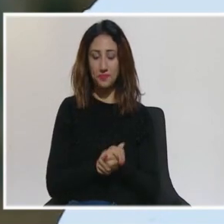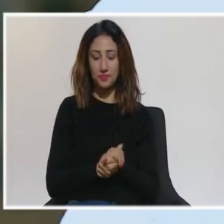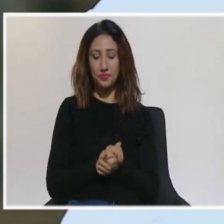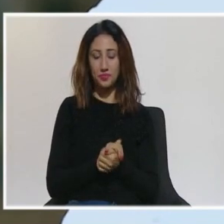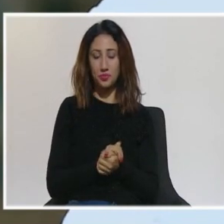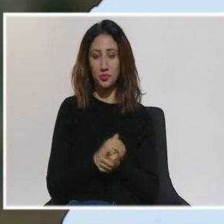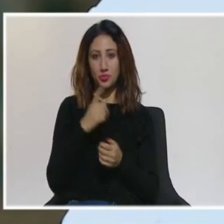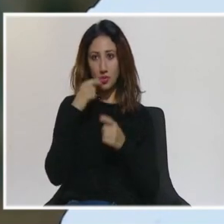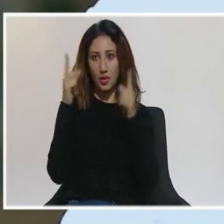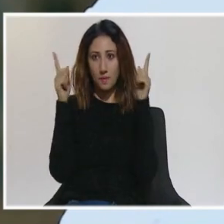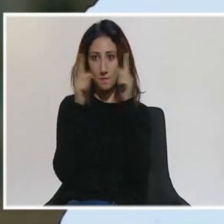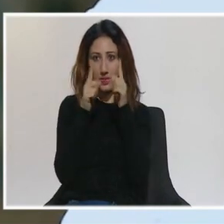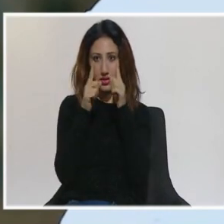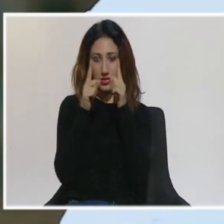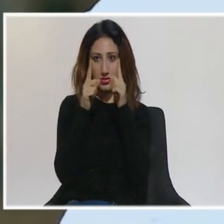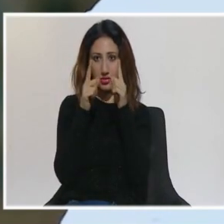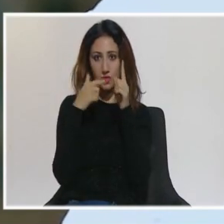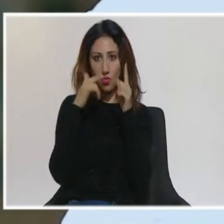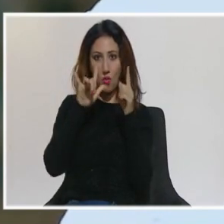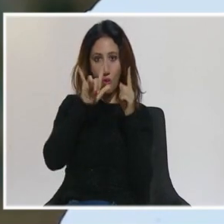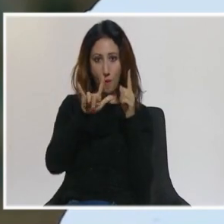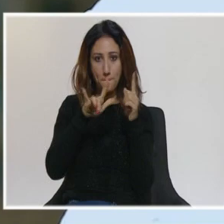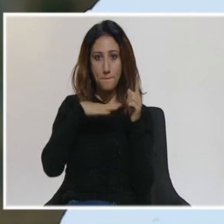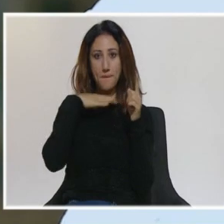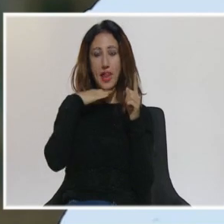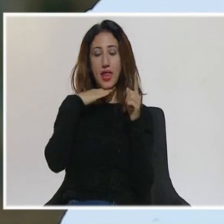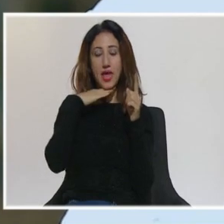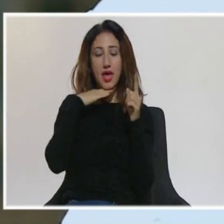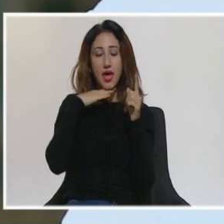باختصار. يا حب مليان بالمرار،